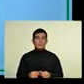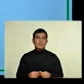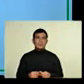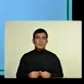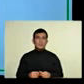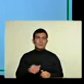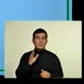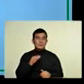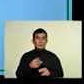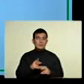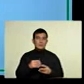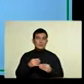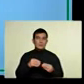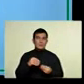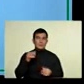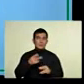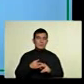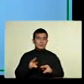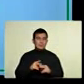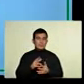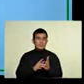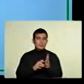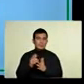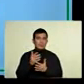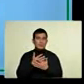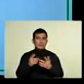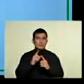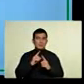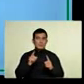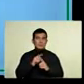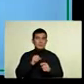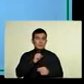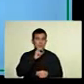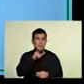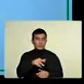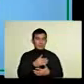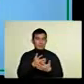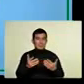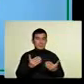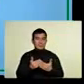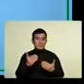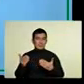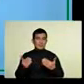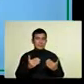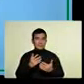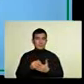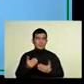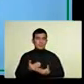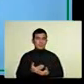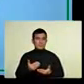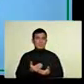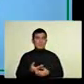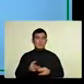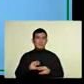Пускай в песках, где пауки да ящерицы жили, перекликаются гудки, и